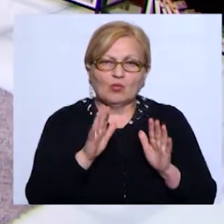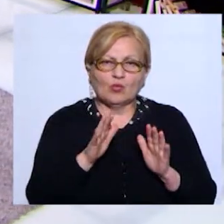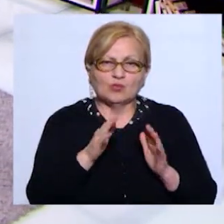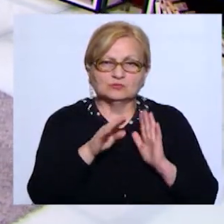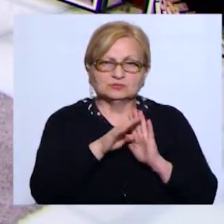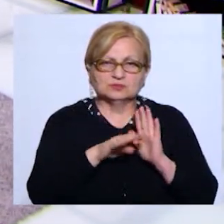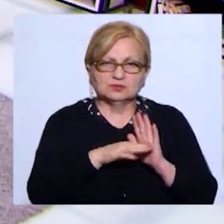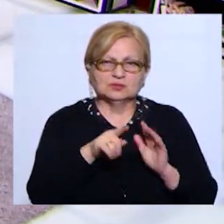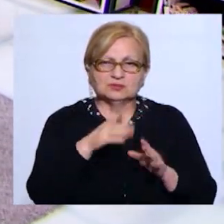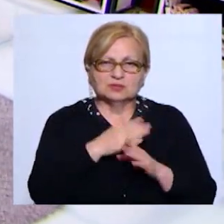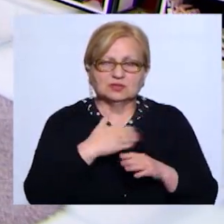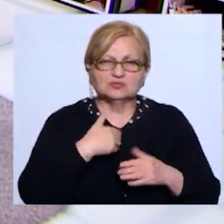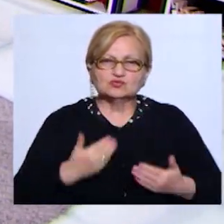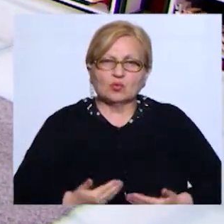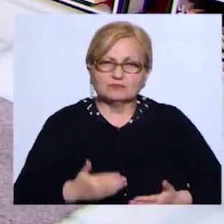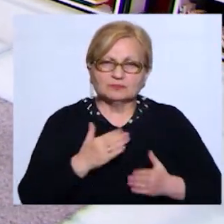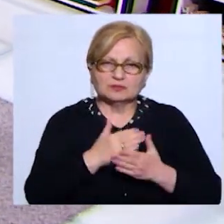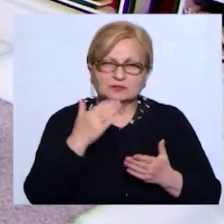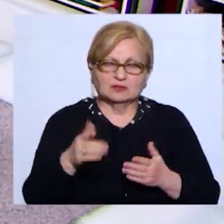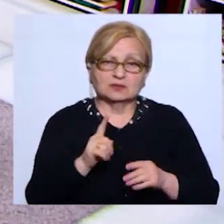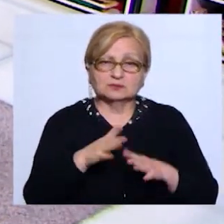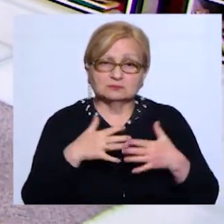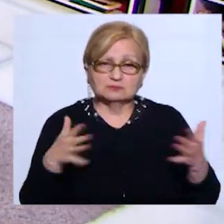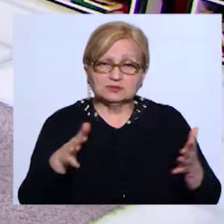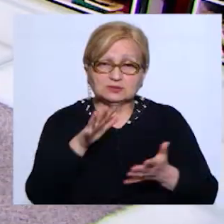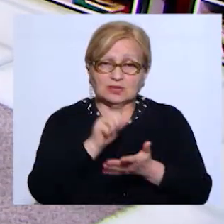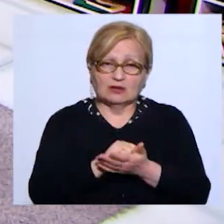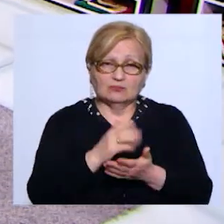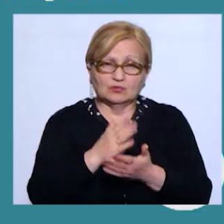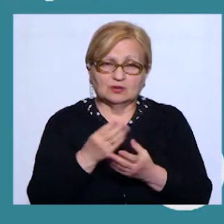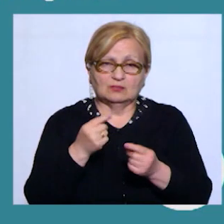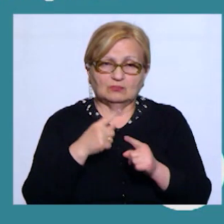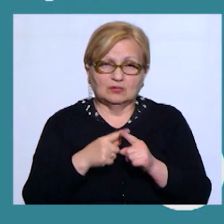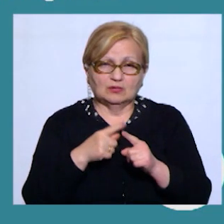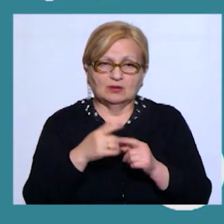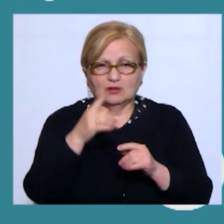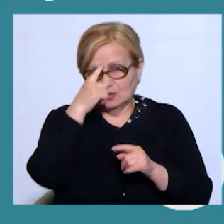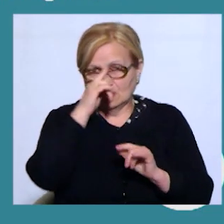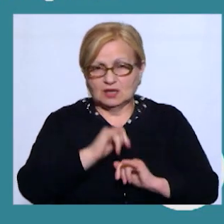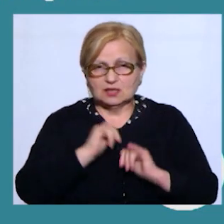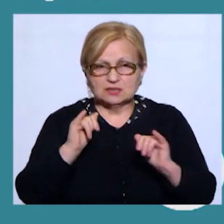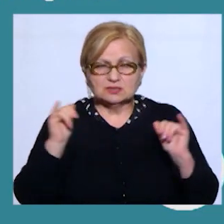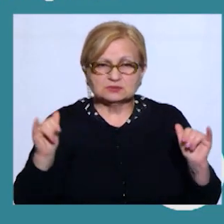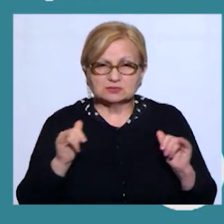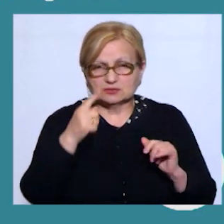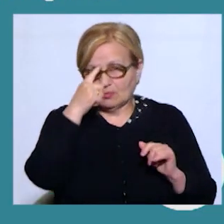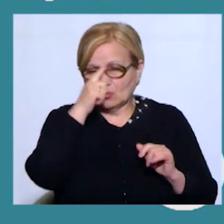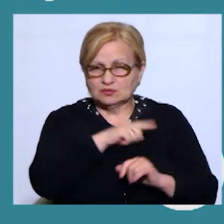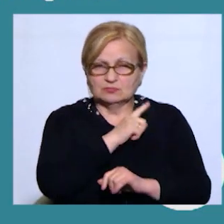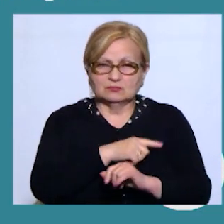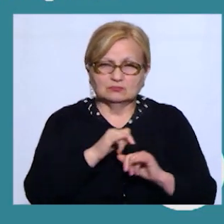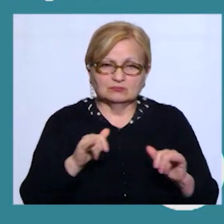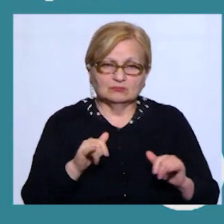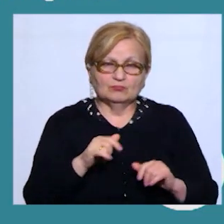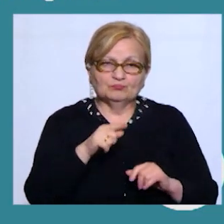ის ასევე არის ჩვენი ცხოვრების ნაწილი. რაც უფრო მეტად ხარ დაკავებული მათემატიკით, მეტად იზრდება შენი გონებრივი შესაძლებლობები. ანუ ნუ